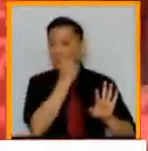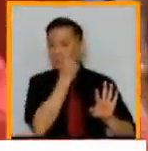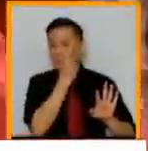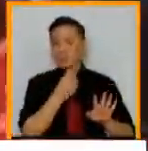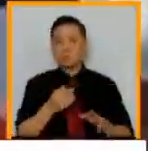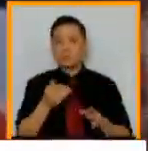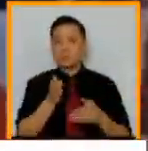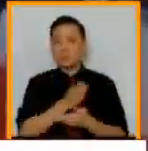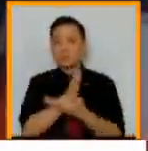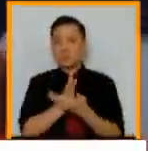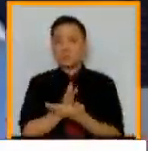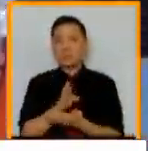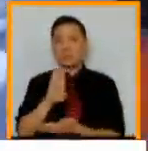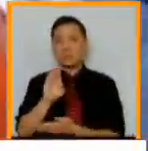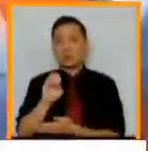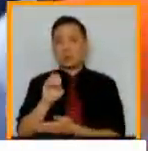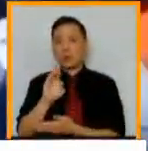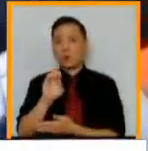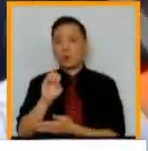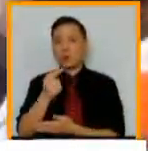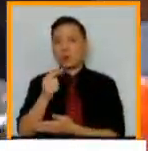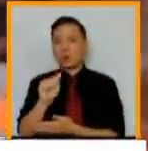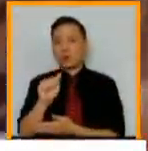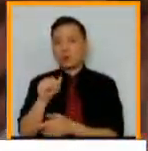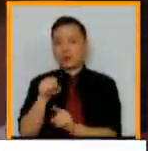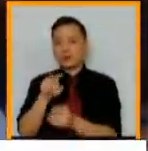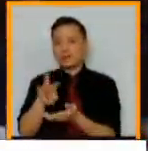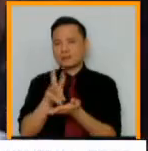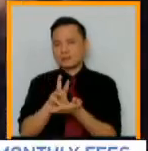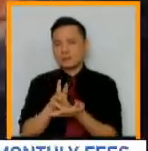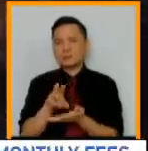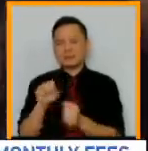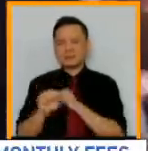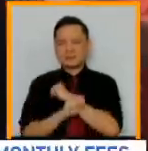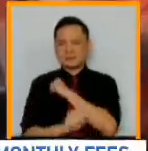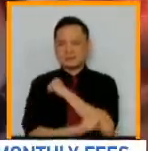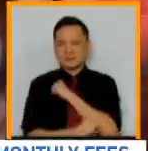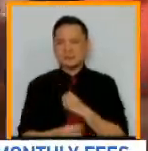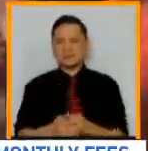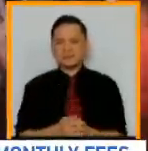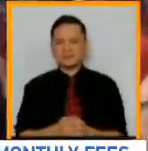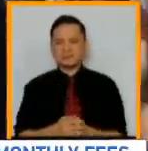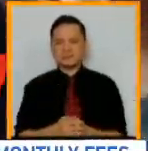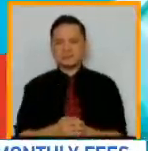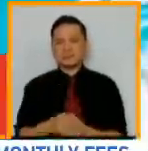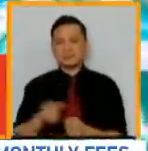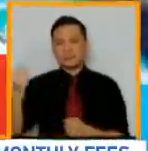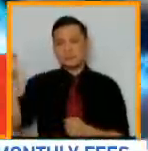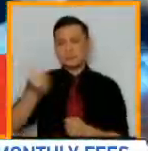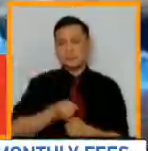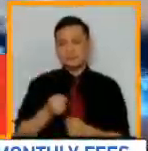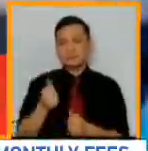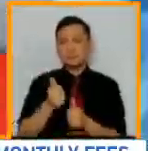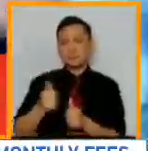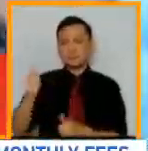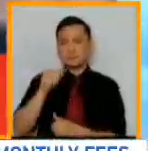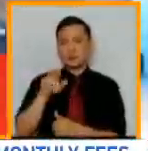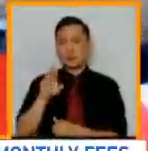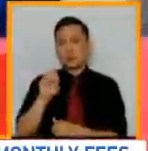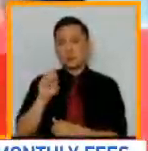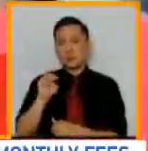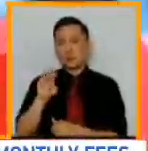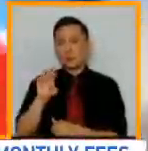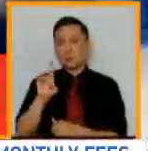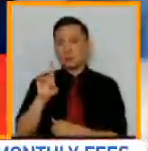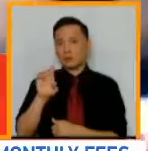Eastern Samar. Sinalubong sila nilakas CMD President at House Majority Leader Martin Romualdez. Nag-motorcade sina Marcos at